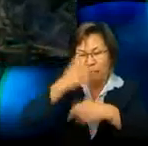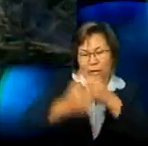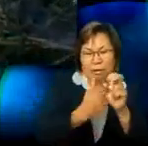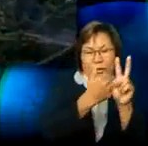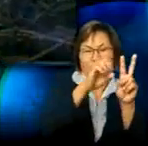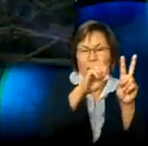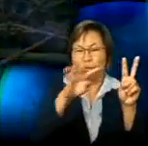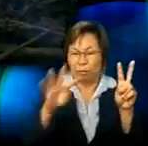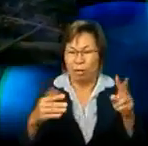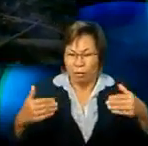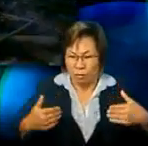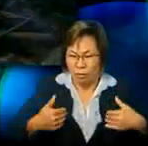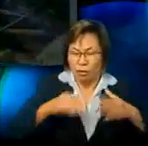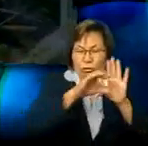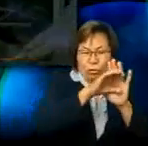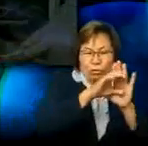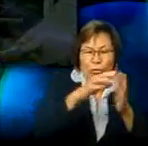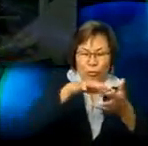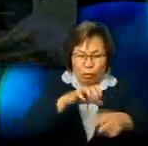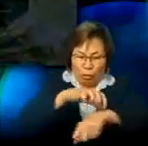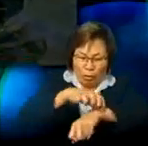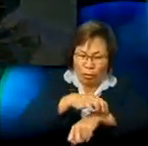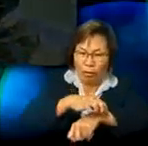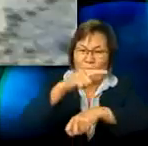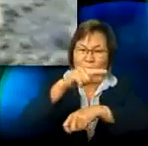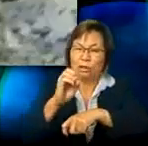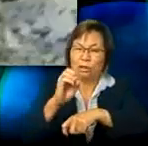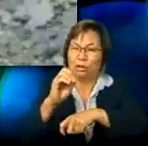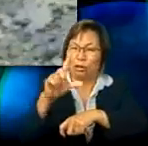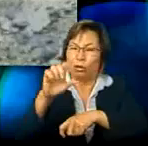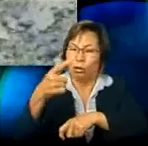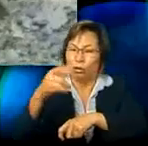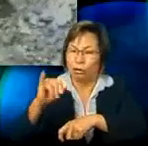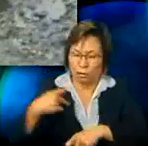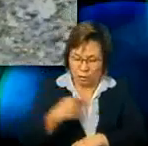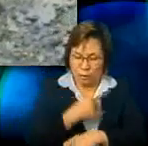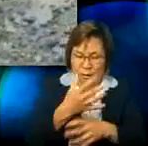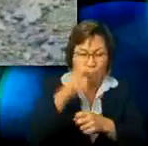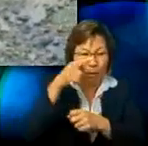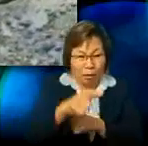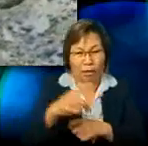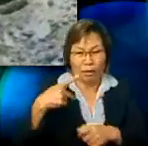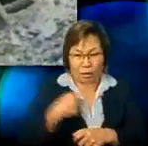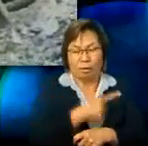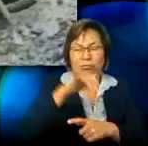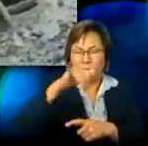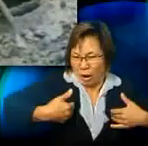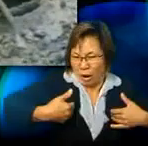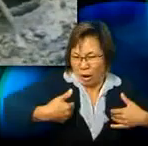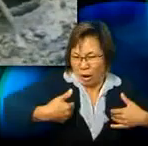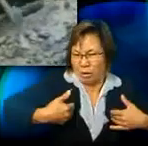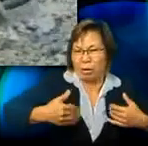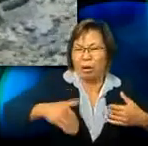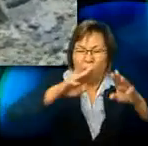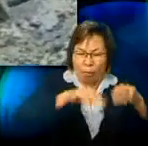pada lewat tahun 2004 adalah satu contoh bencana alam jenis geologi yang dapat kita lihat. Bahkan tidak dapat dinafikan